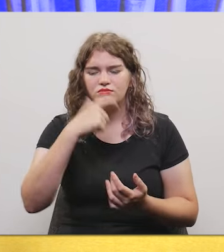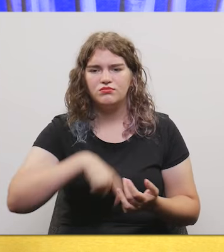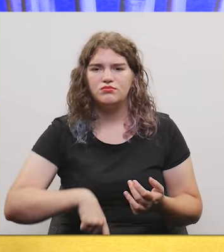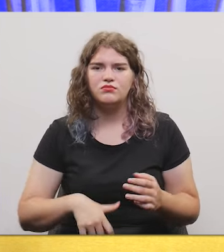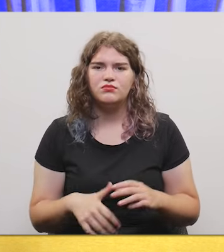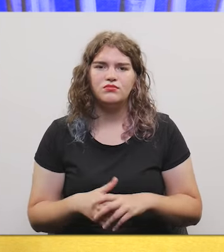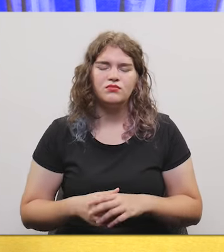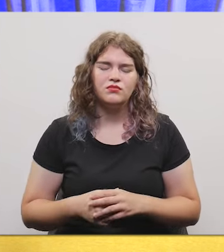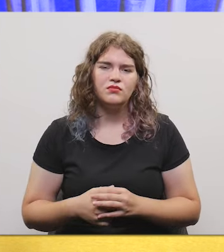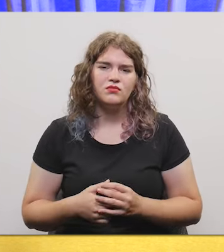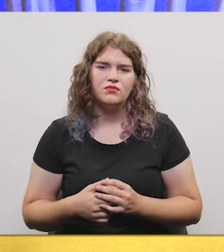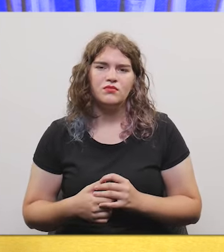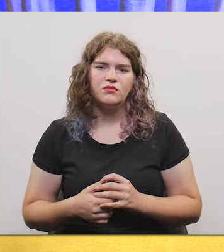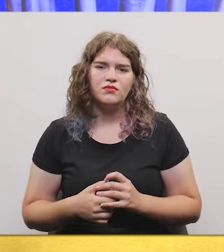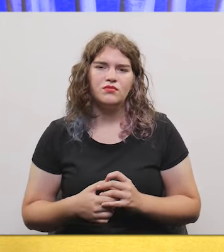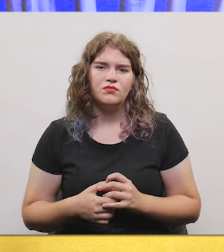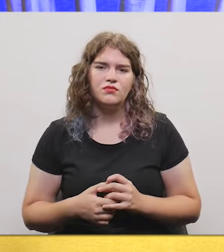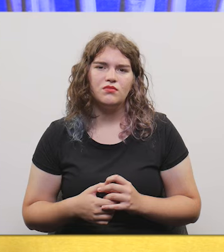cuvântul Domnului pentru mine.